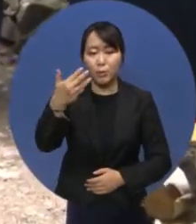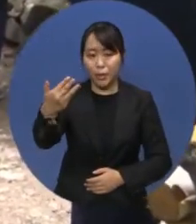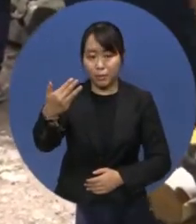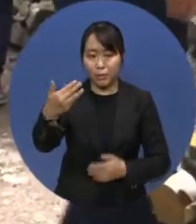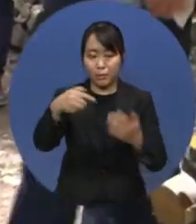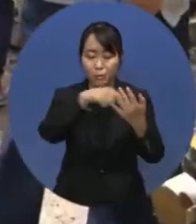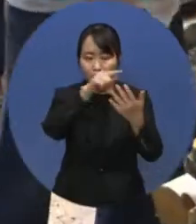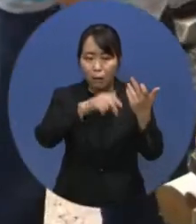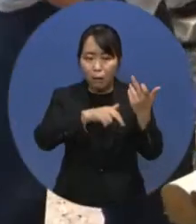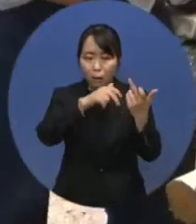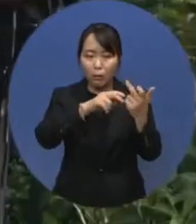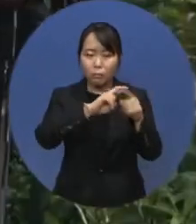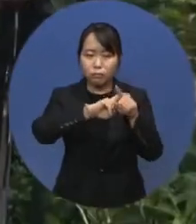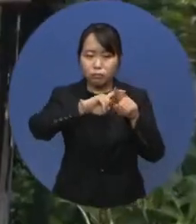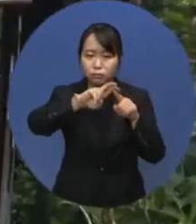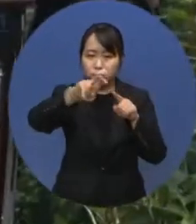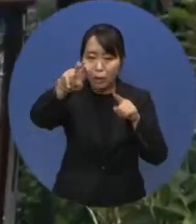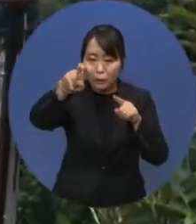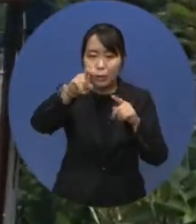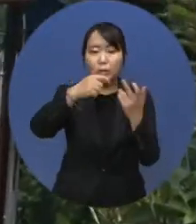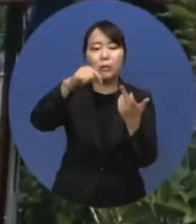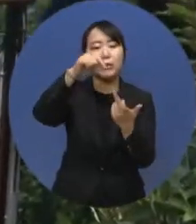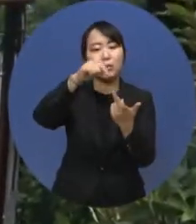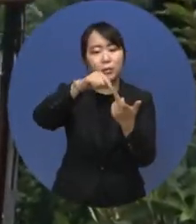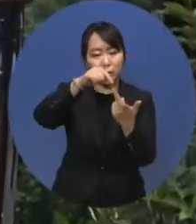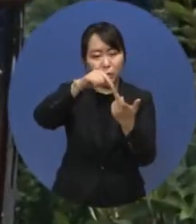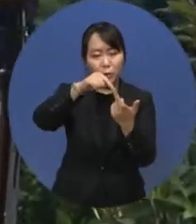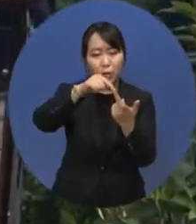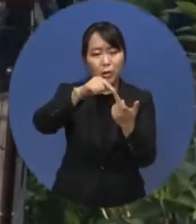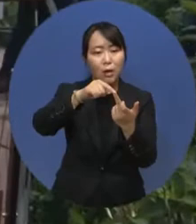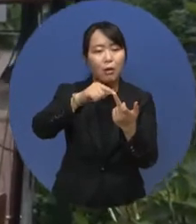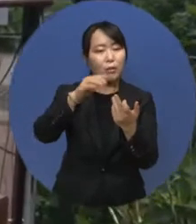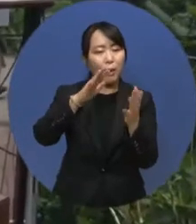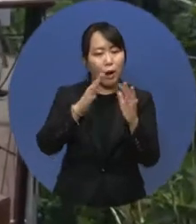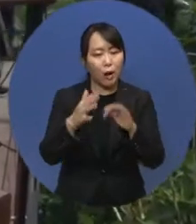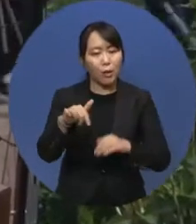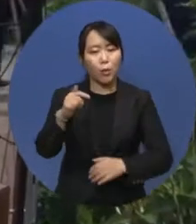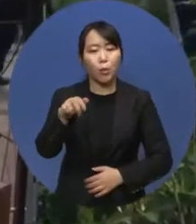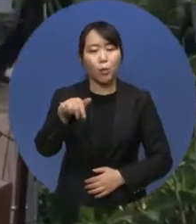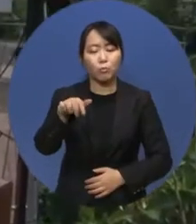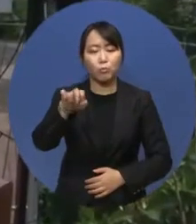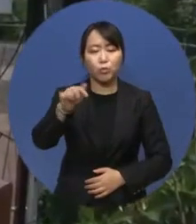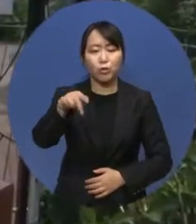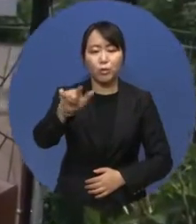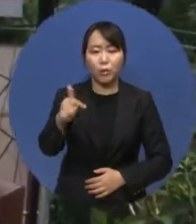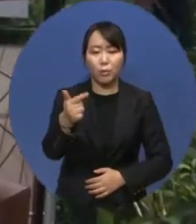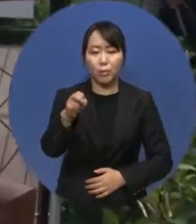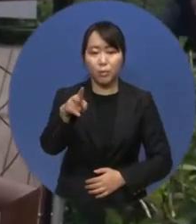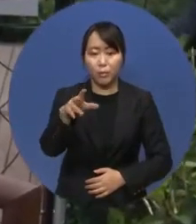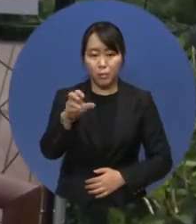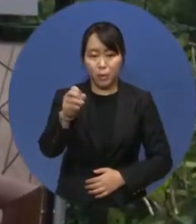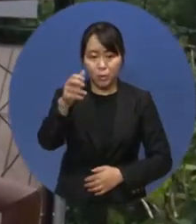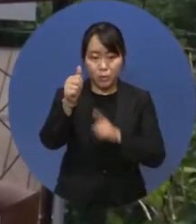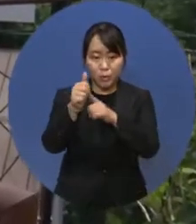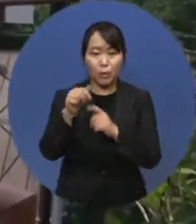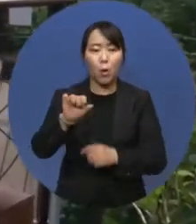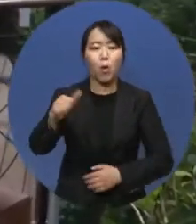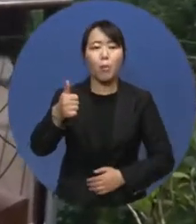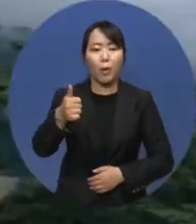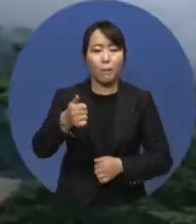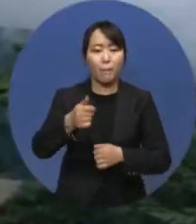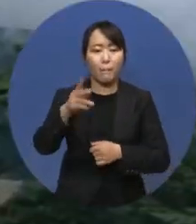정상을 케이블카를 타고 올라와 정상에서 고 문선명 총재께서 개척한 500만 평